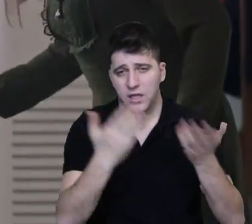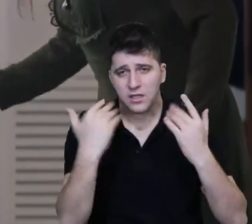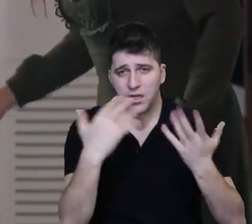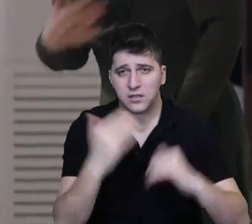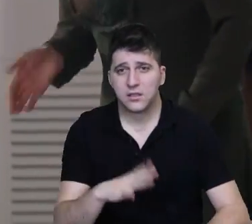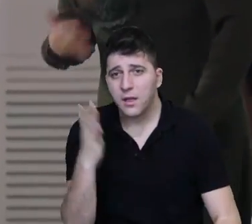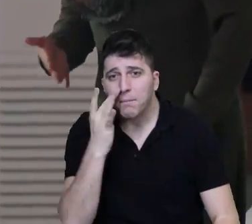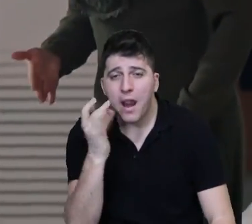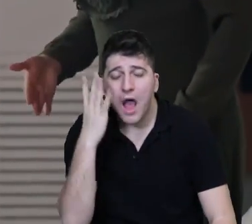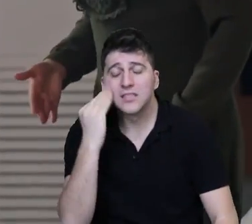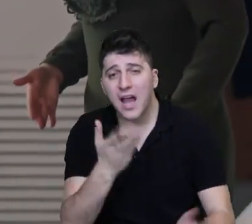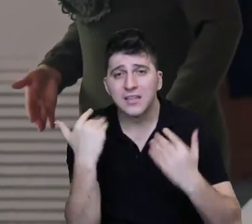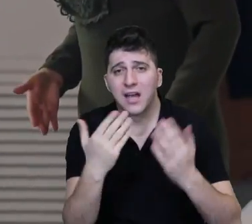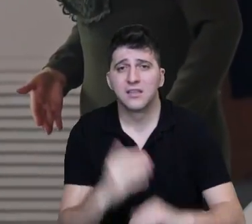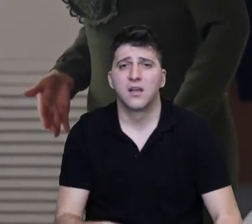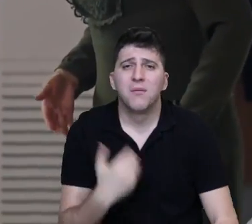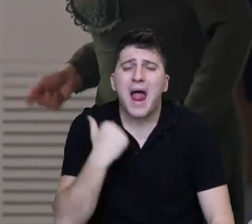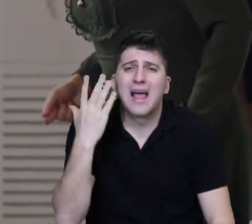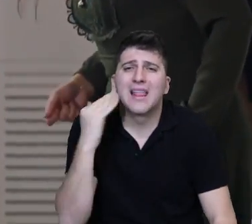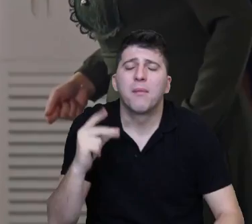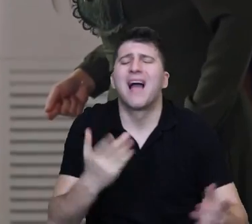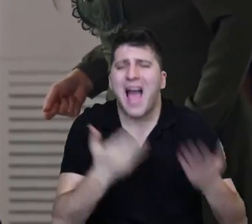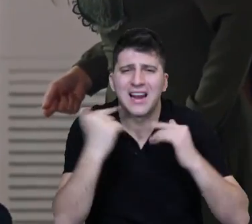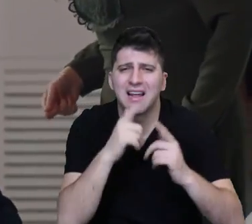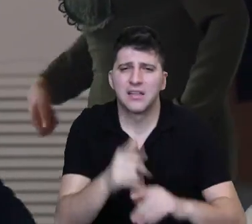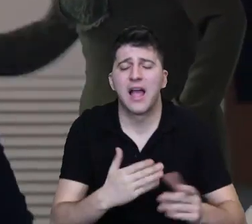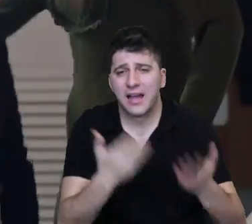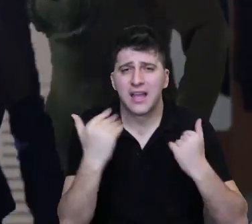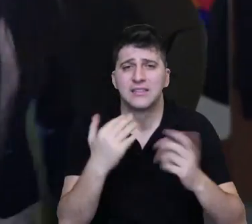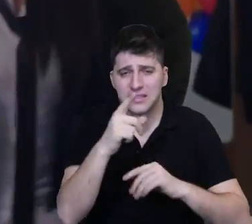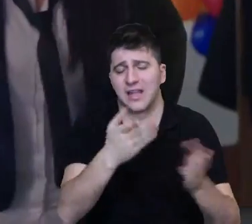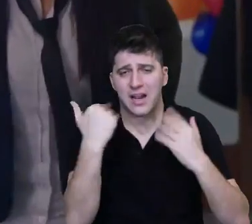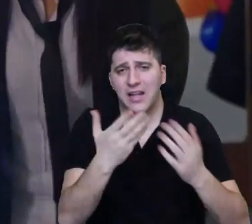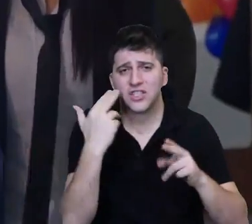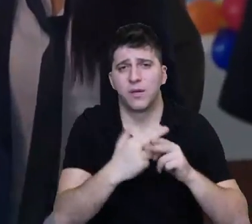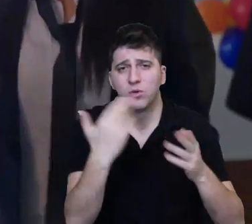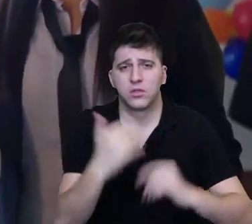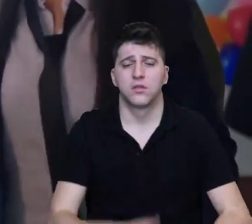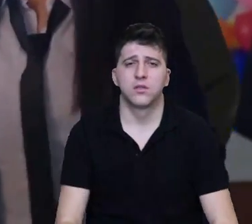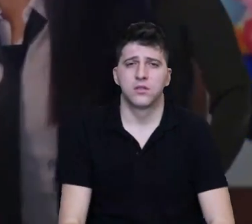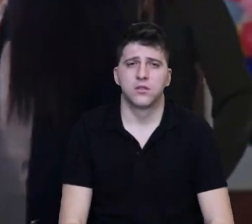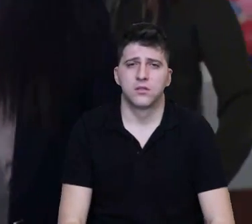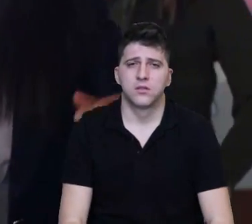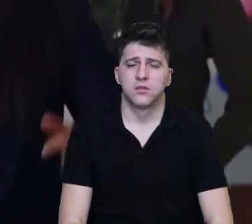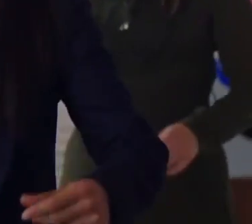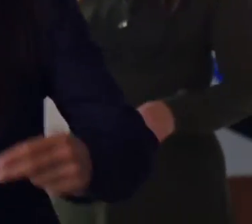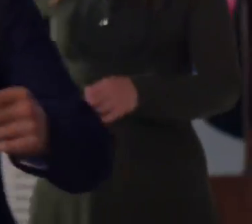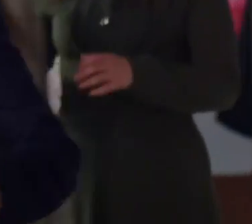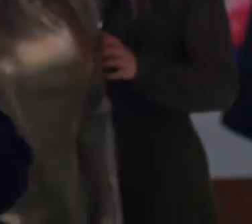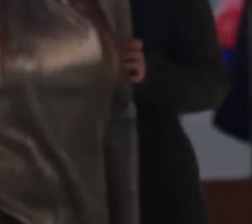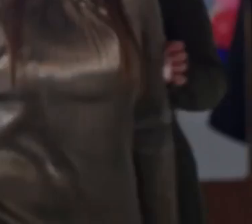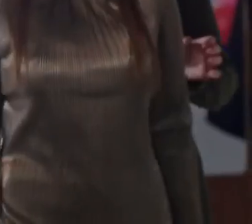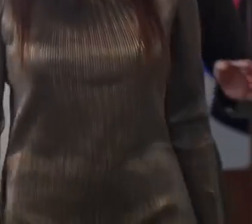Belli olacak haydi. Ha, git ben de anlarım ya. Kalk. Hadi hadi. Sen de kalk çabuk. Oynaya oynaya